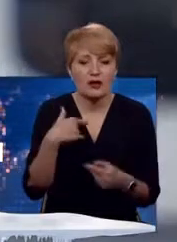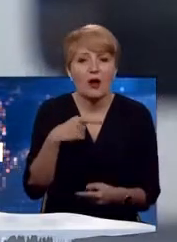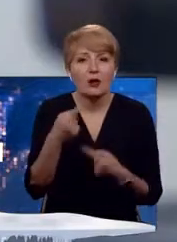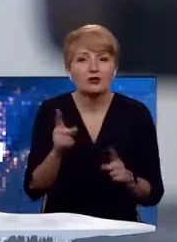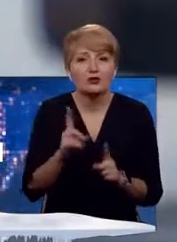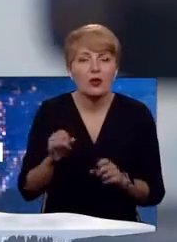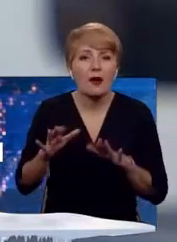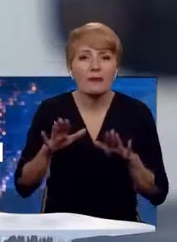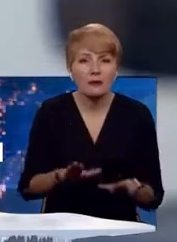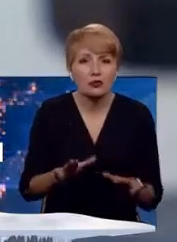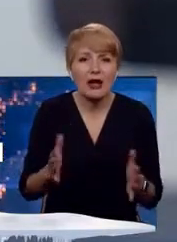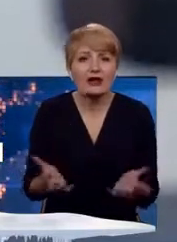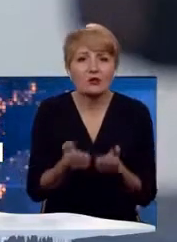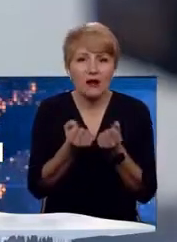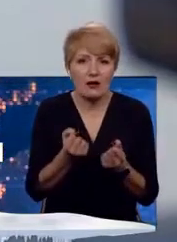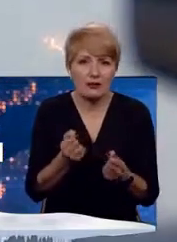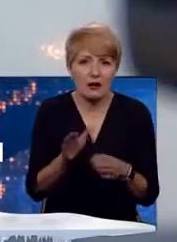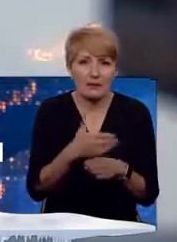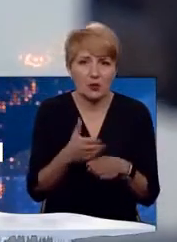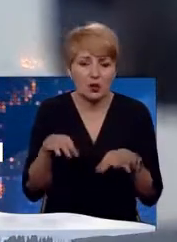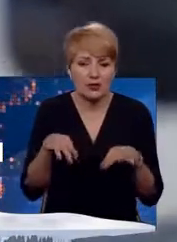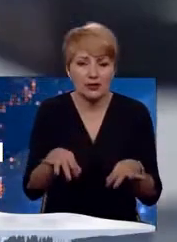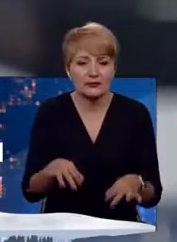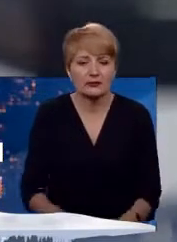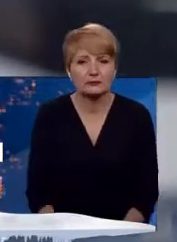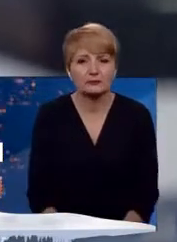момент прибуття рятувальних підрозділів.